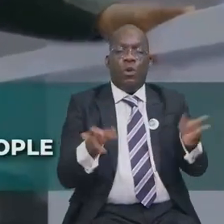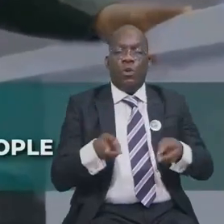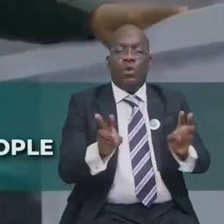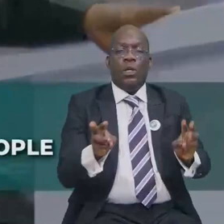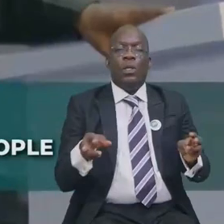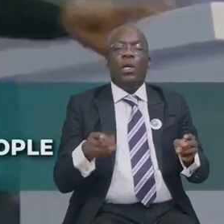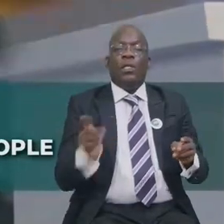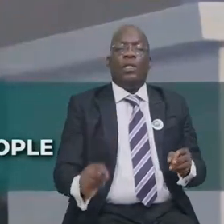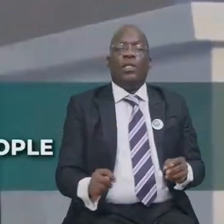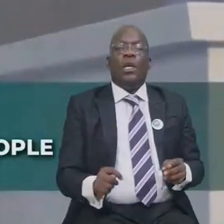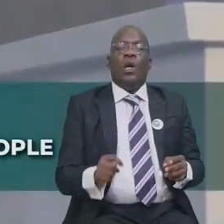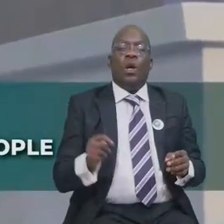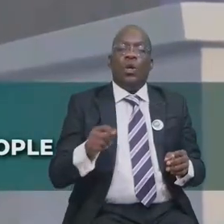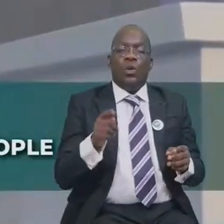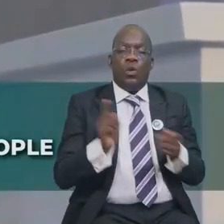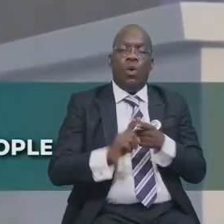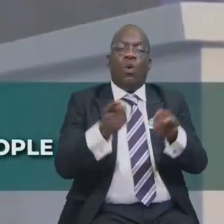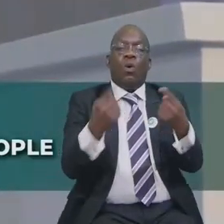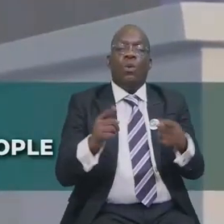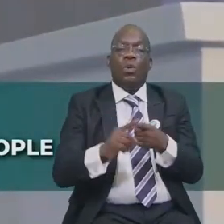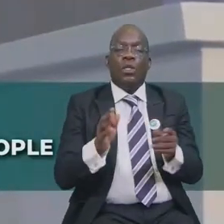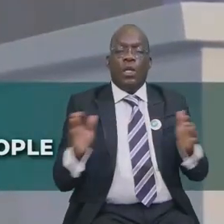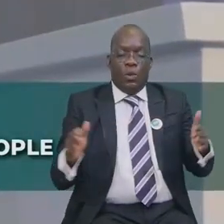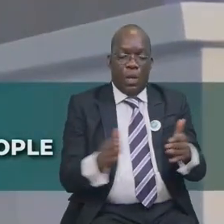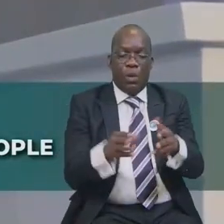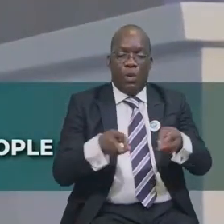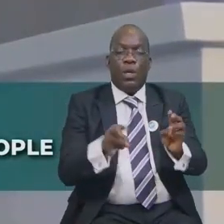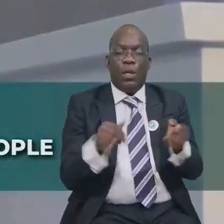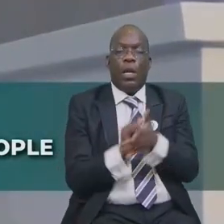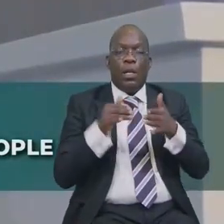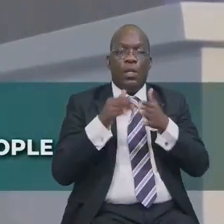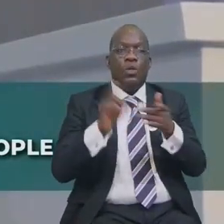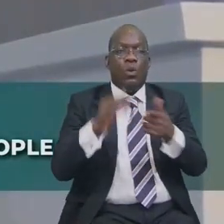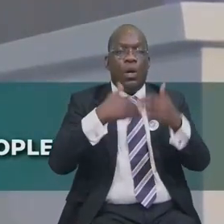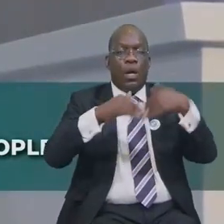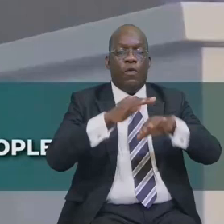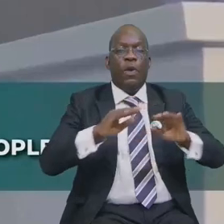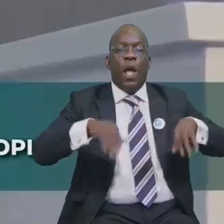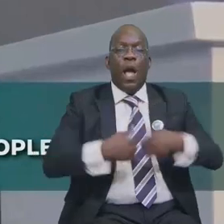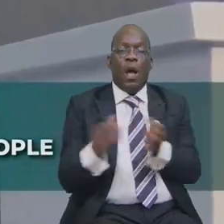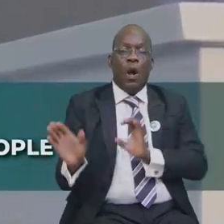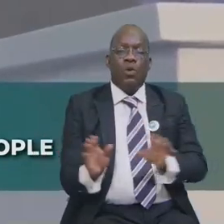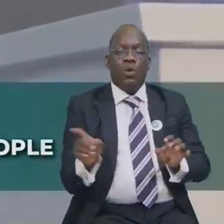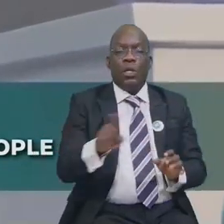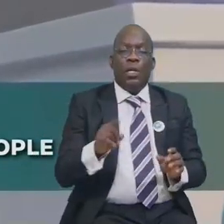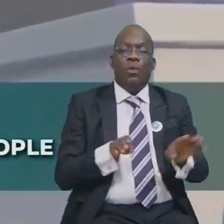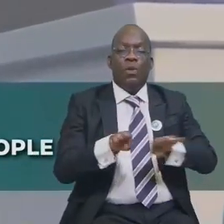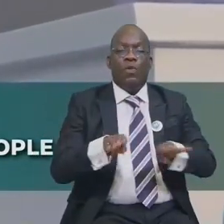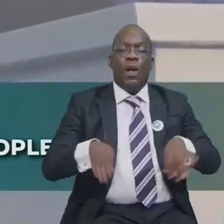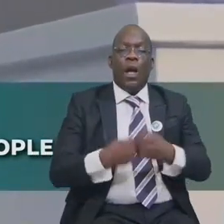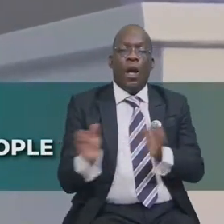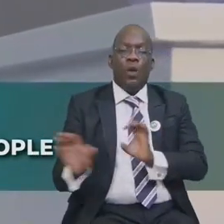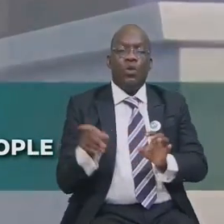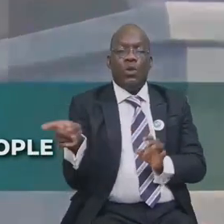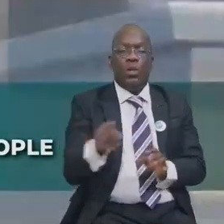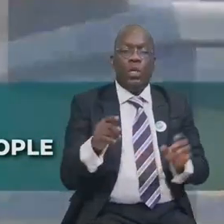le chemin resserré qui conduit au ciel. À quoi ressemble-t-il? Comment réagissent-ils? Comment répondent-ils? Comment acceptent-ils